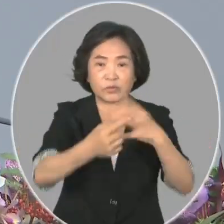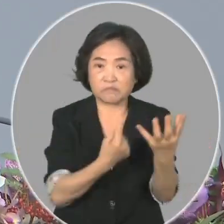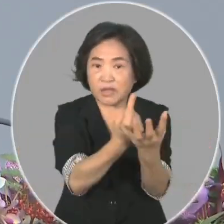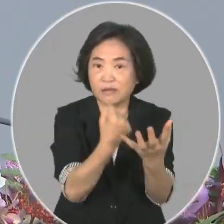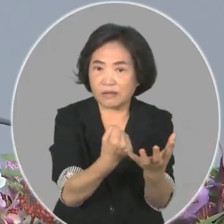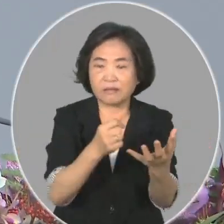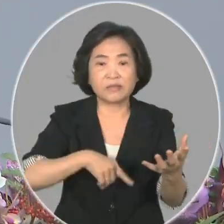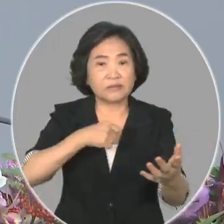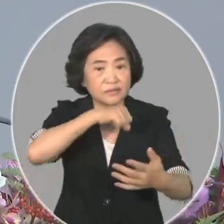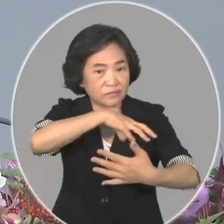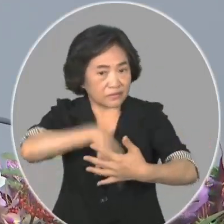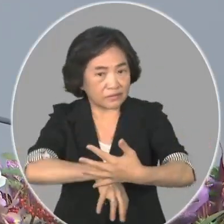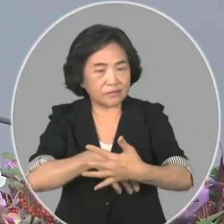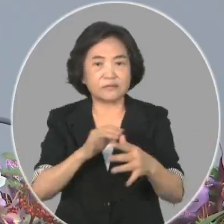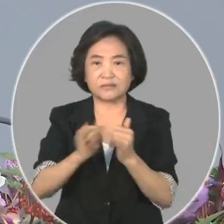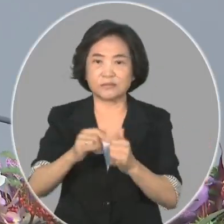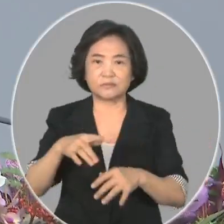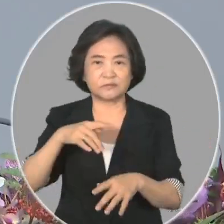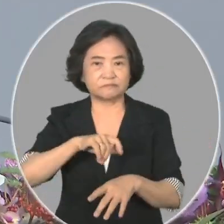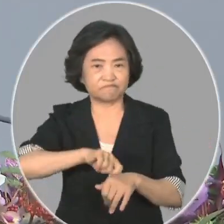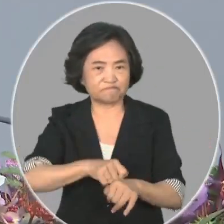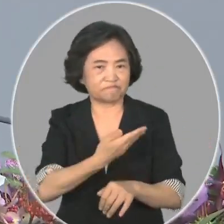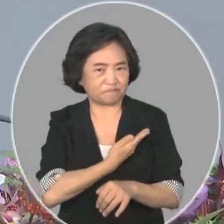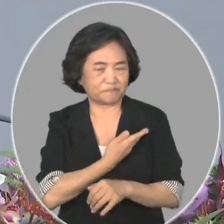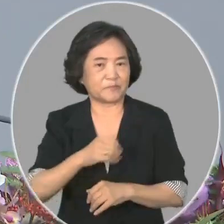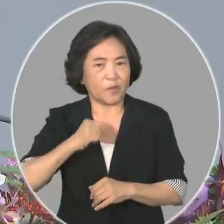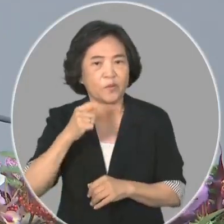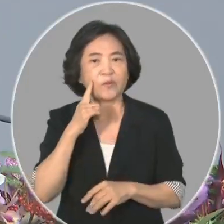对内更是强化社会韧性的核心战略。